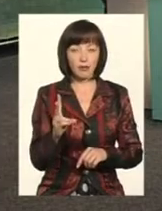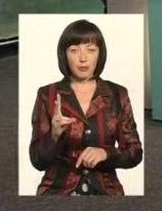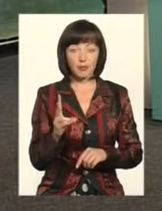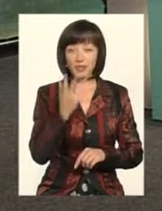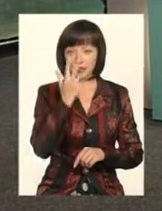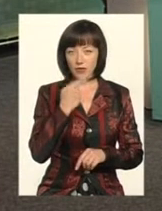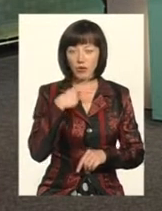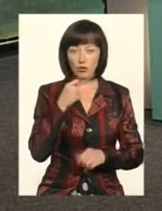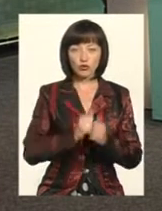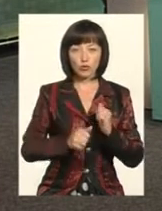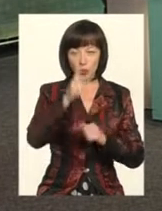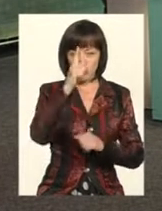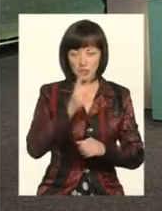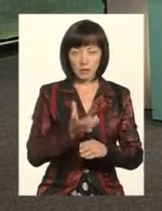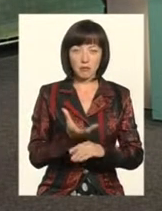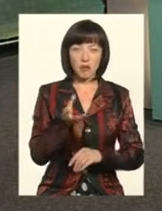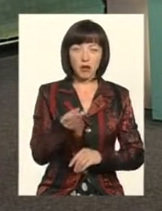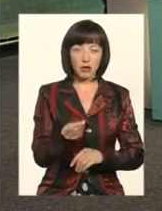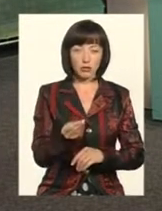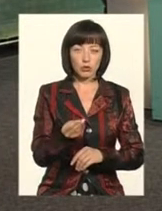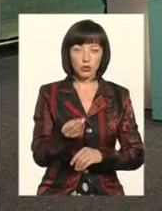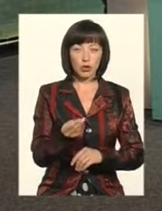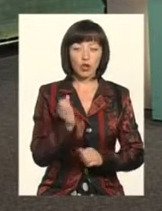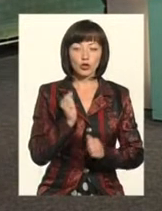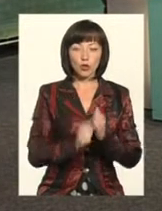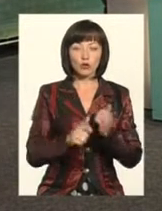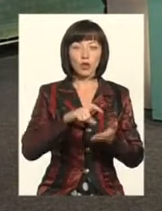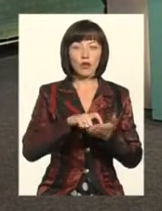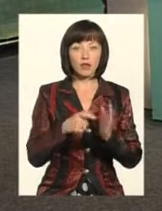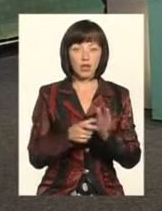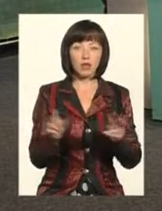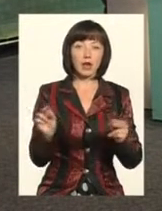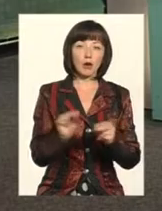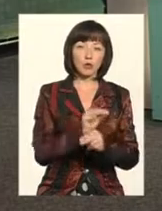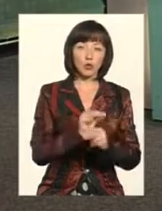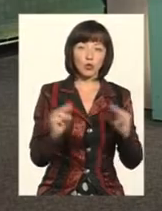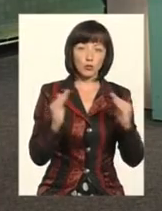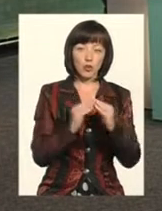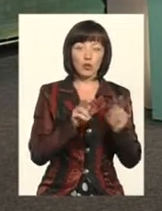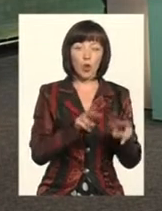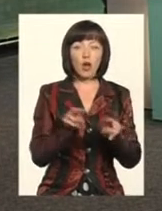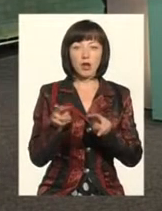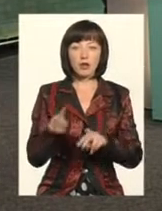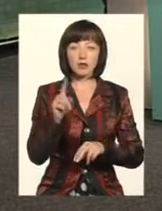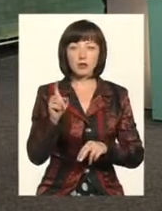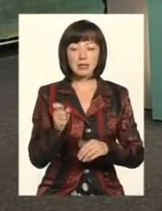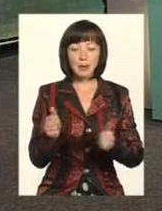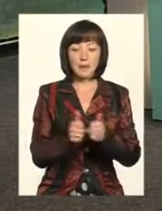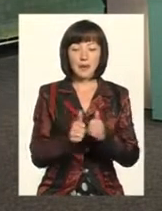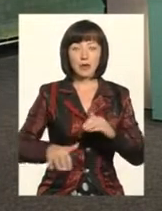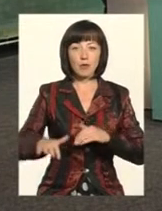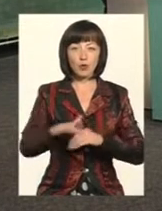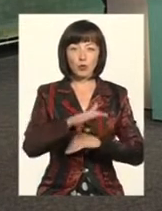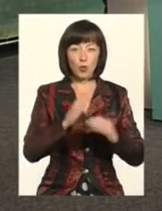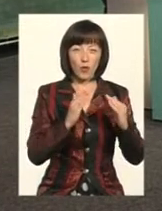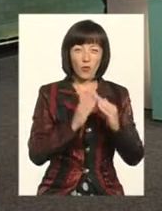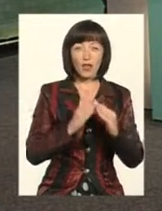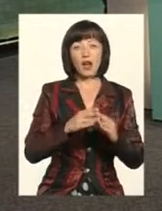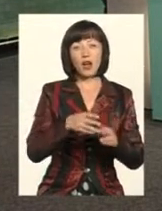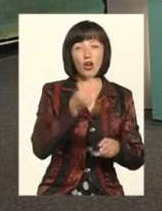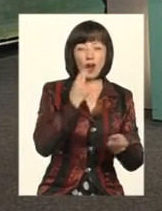Вони за щомісячну плату з кожної квартири ремонтують будинок, доглядають за прибудинковою територією, десь краще, десь